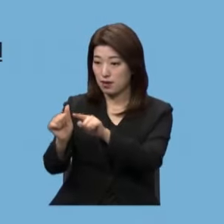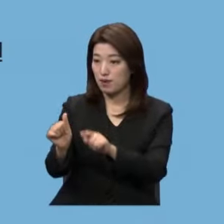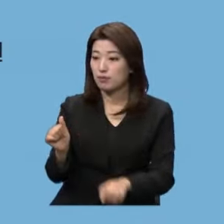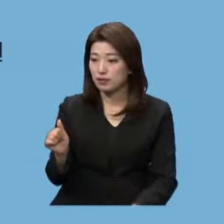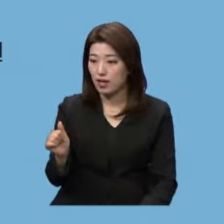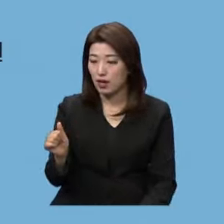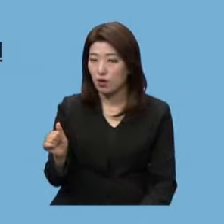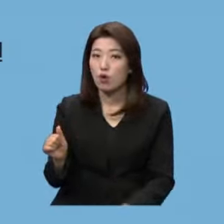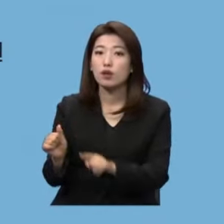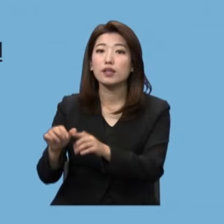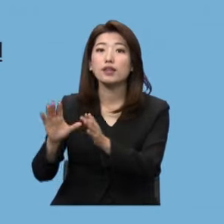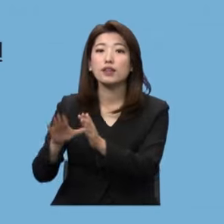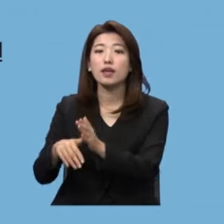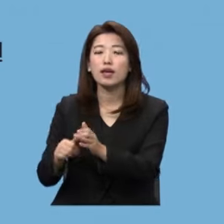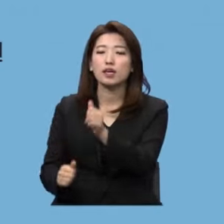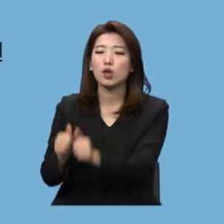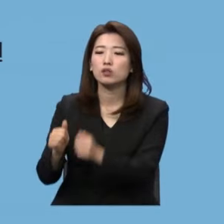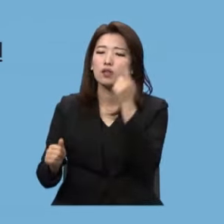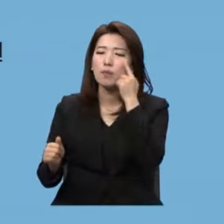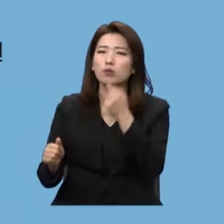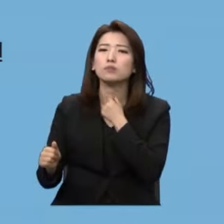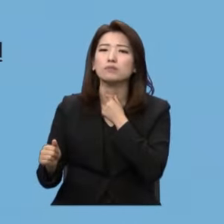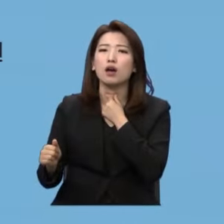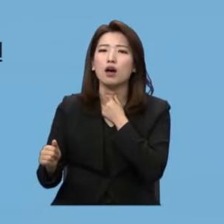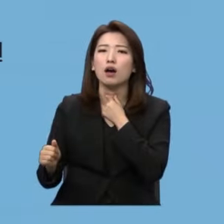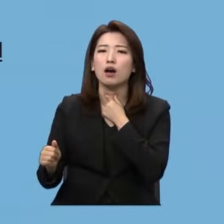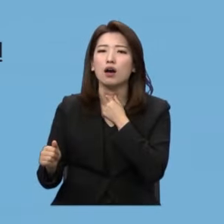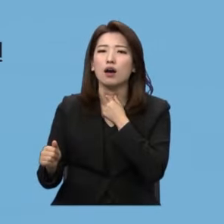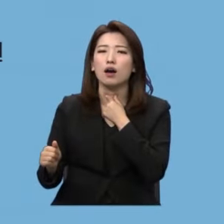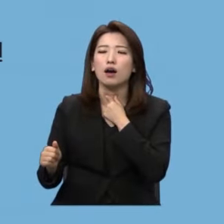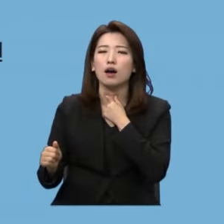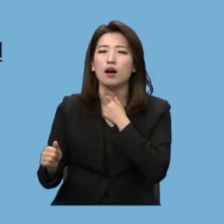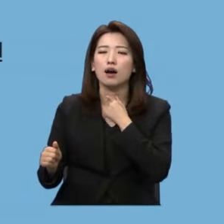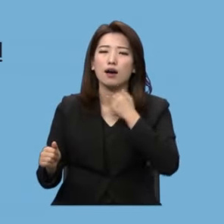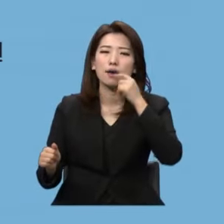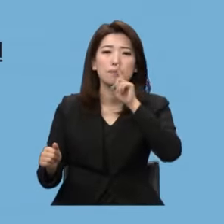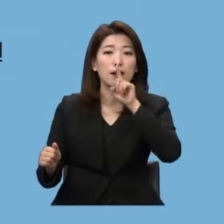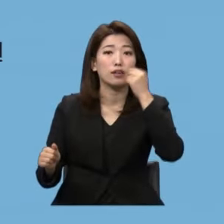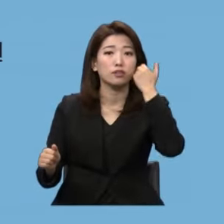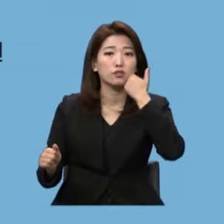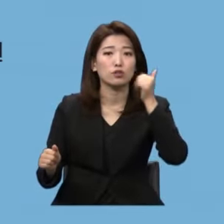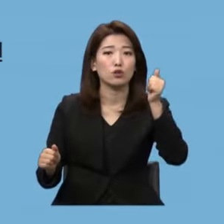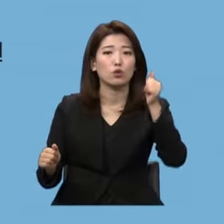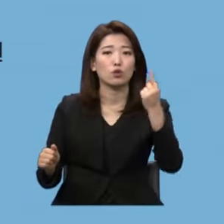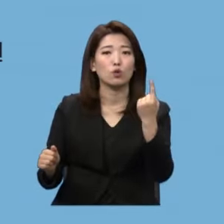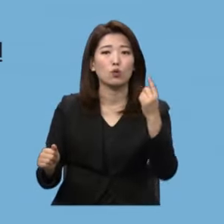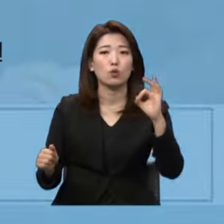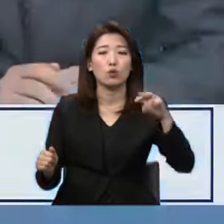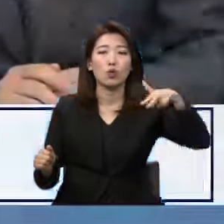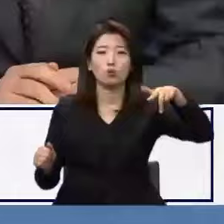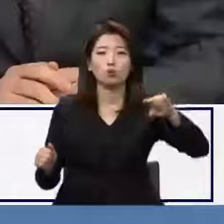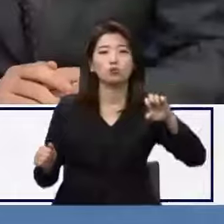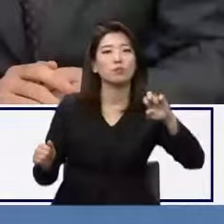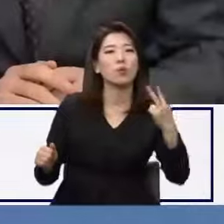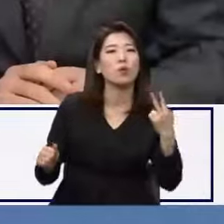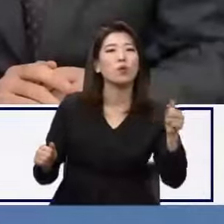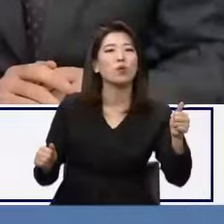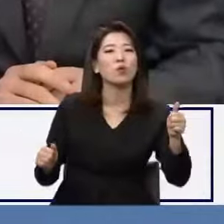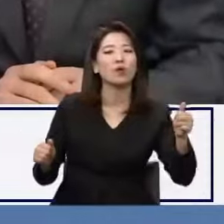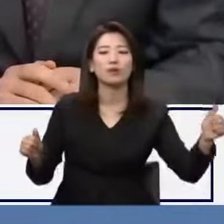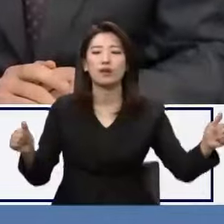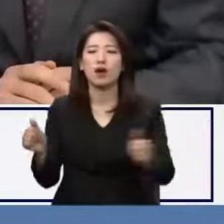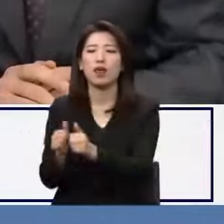사람이 있습니다 누구냐 홍준표 대구 시장입니다 홍준표 대구 시장이 내가 그러이 거기 가서 내 김두관 하고 붙겠다고